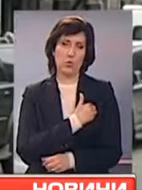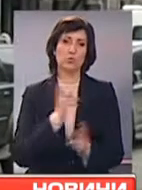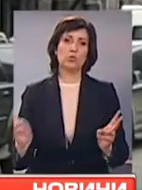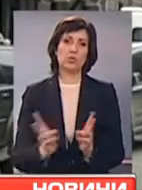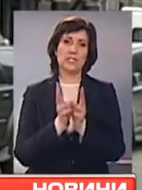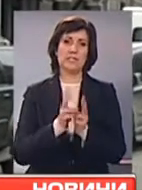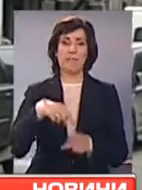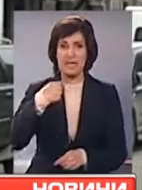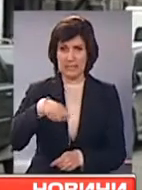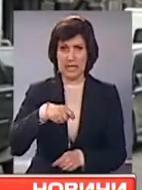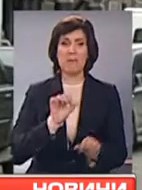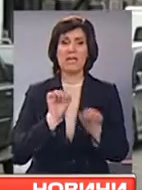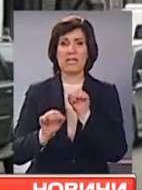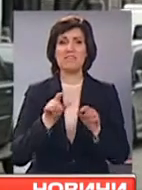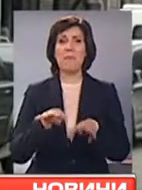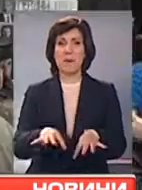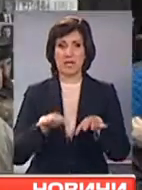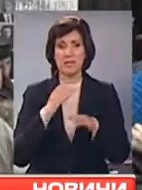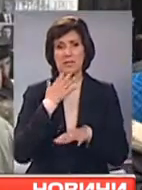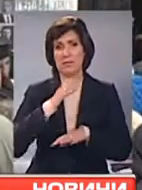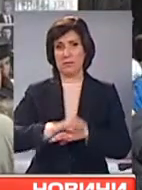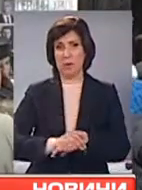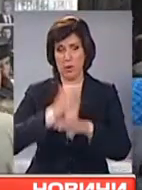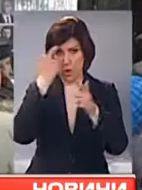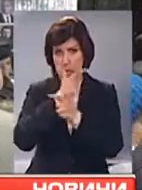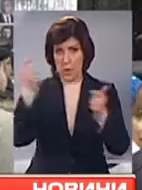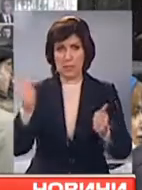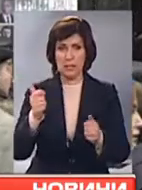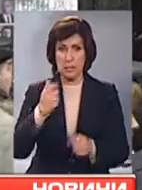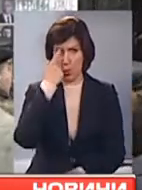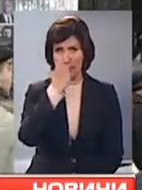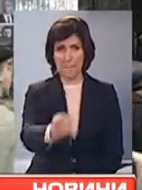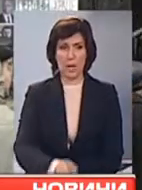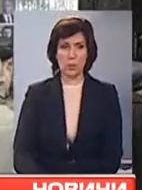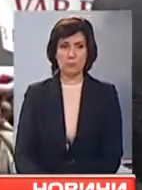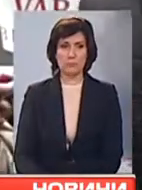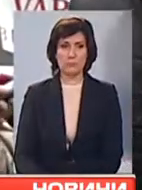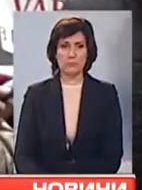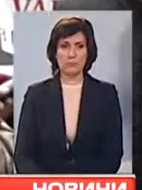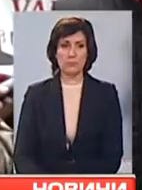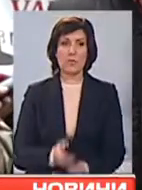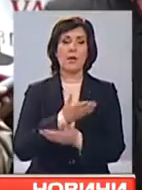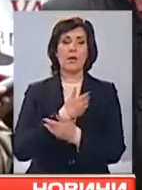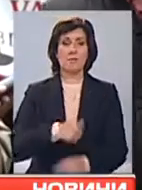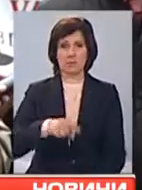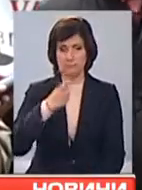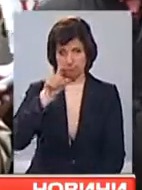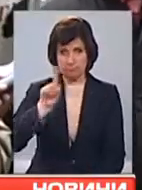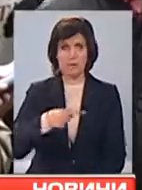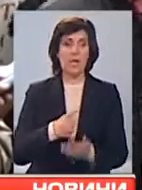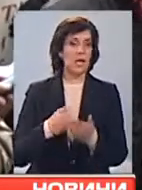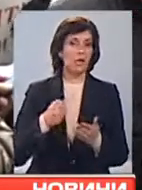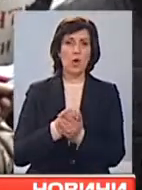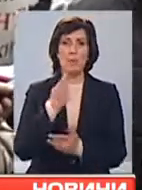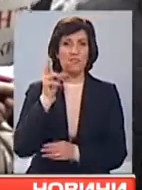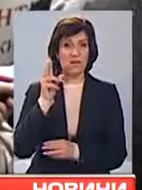хочуть зустрітися з президентом, керівництвом парламенту та Нацбанку. Оголосили ультиматум. Мы ставим вам ультиматум. Если до